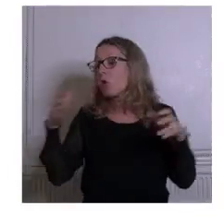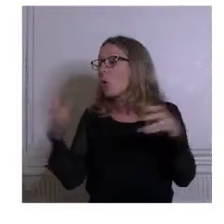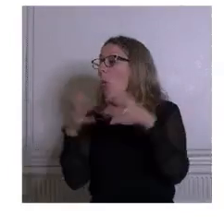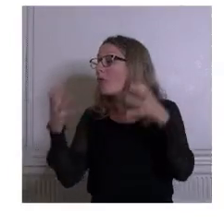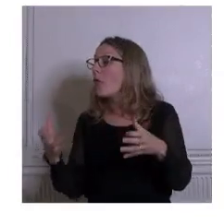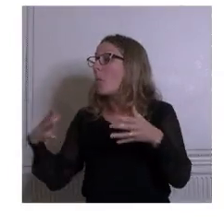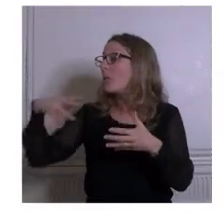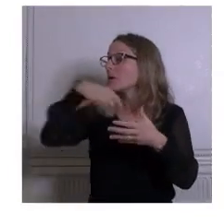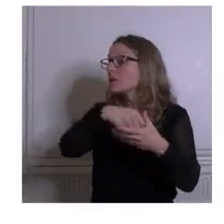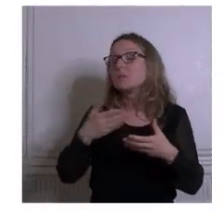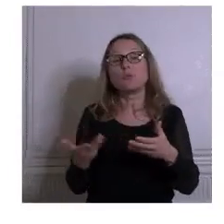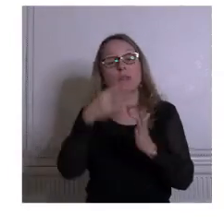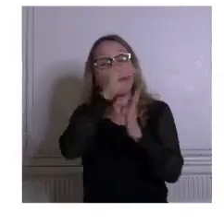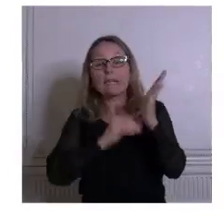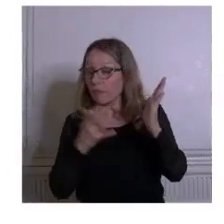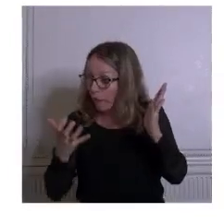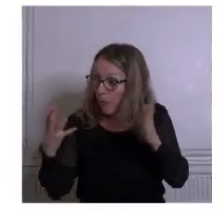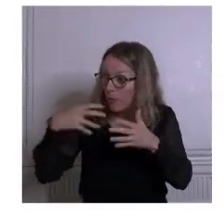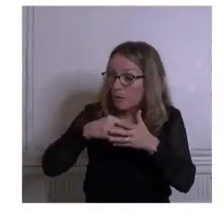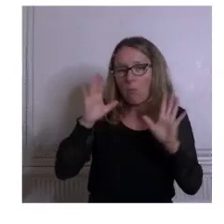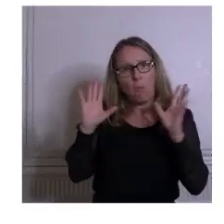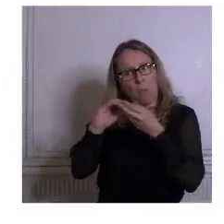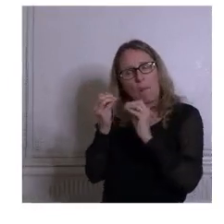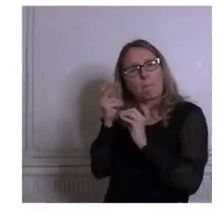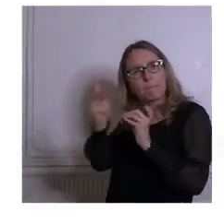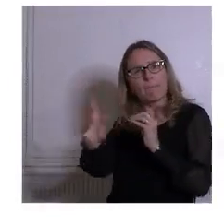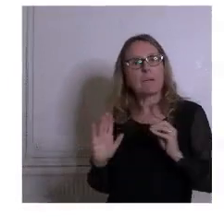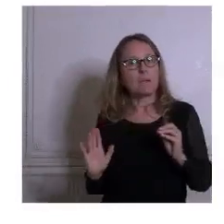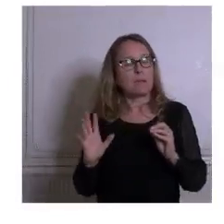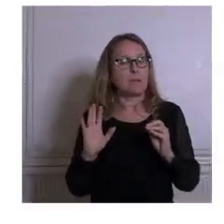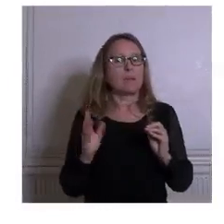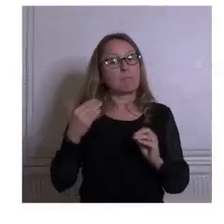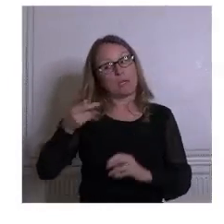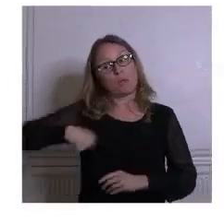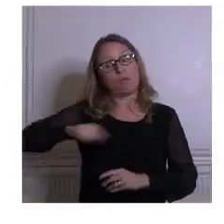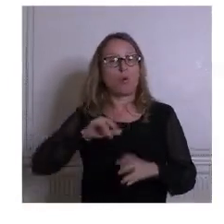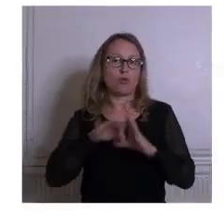le traitement du bruit et l'aspect des riverains. Donc c'est quelque chose qui va peut-être